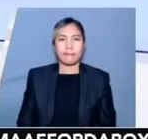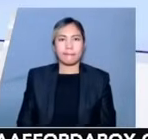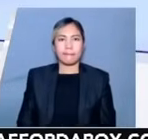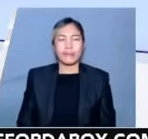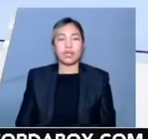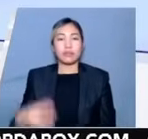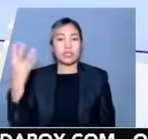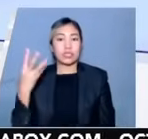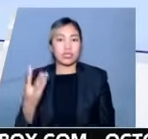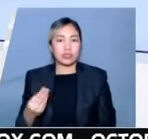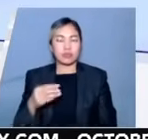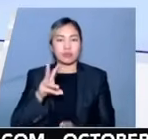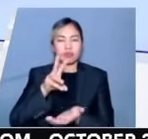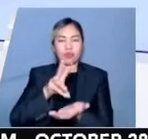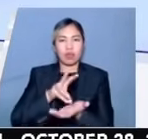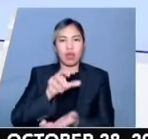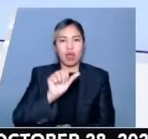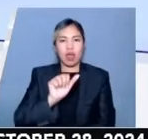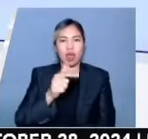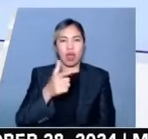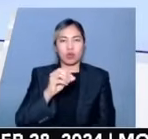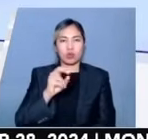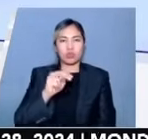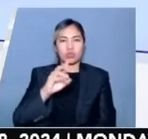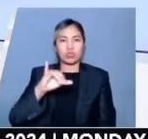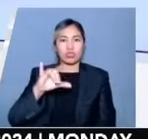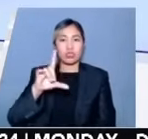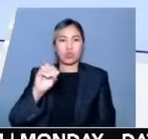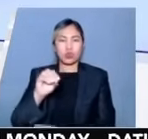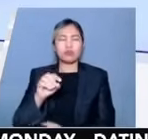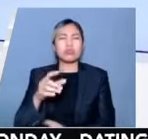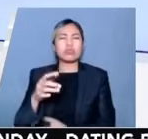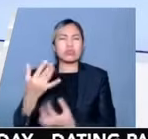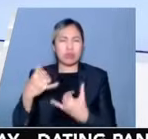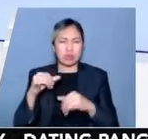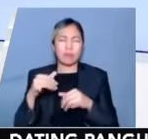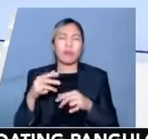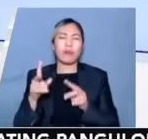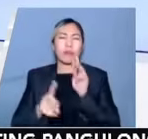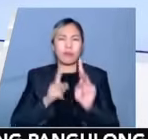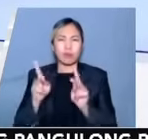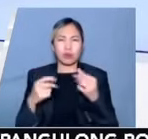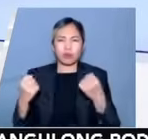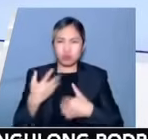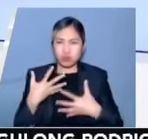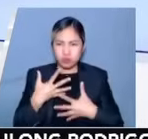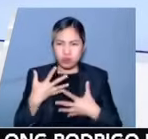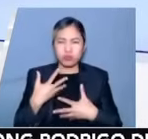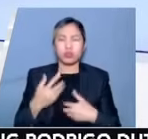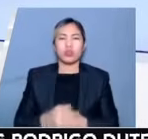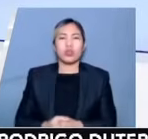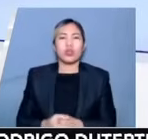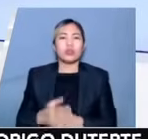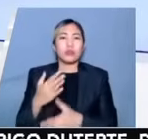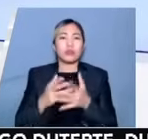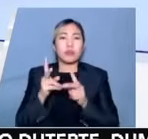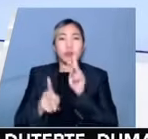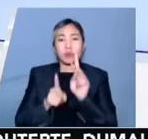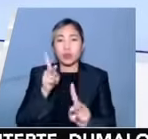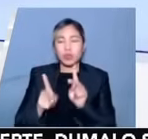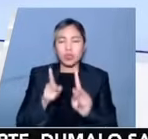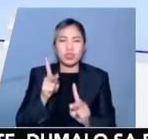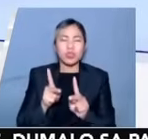rin ng takot ng ilang residenteng nakaligtas sa pananalasa ng baguong Christine ang ilang residente hindi tumitigil sa paghahanap sa